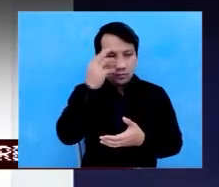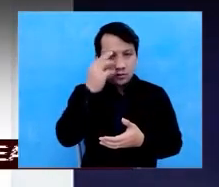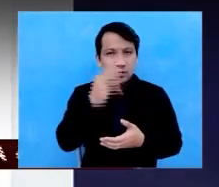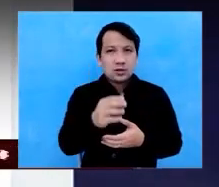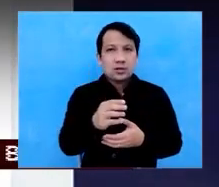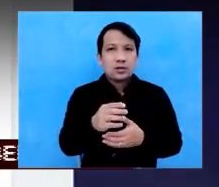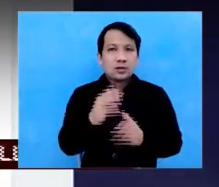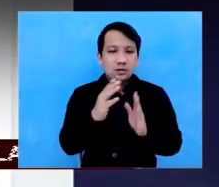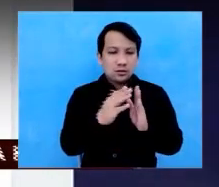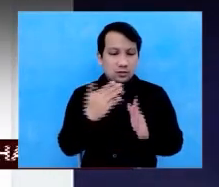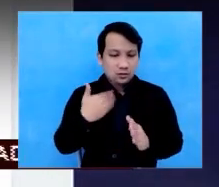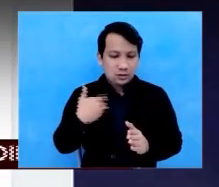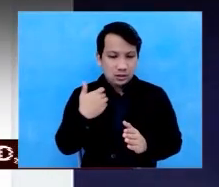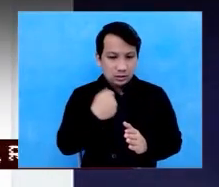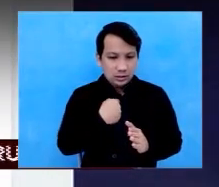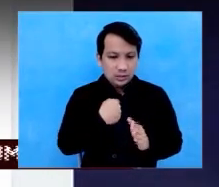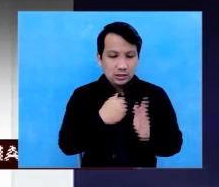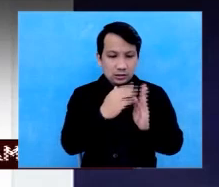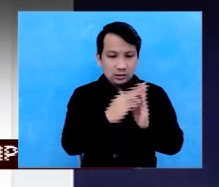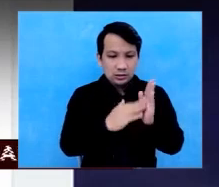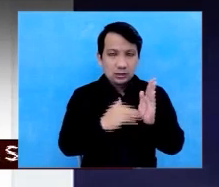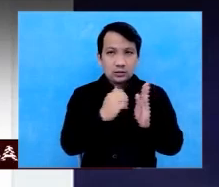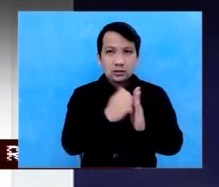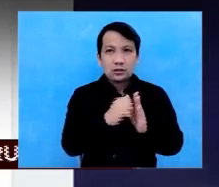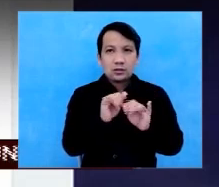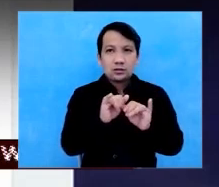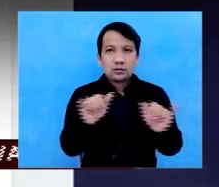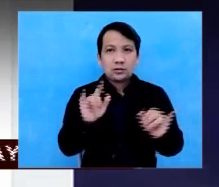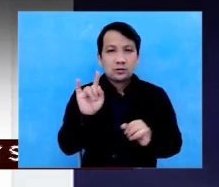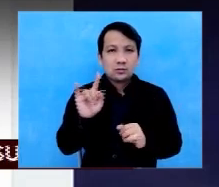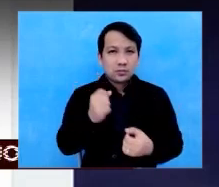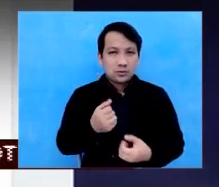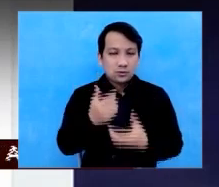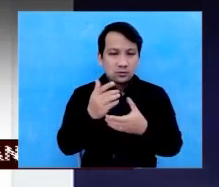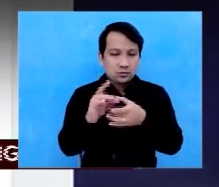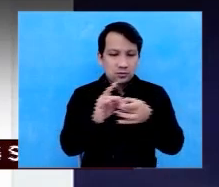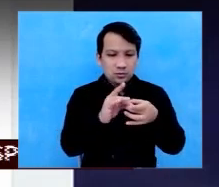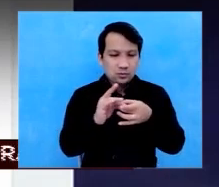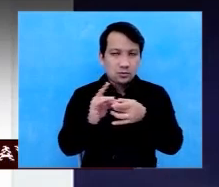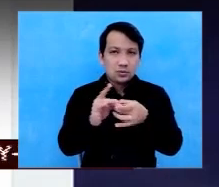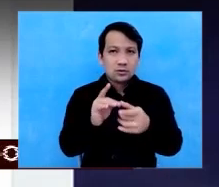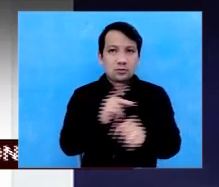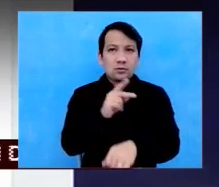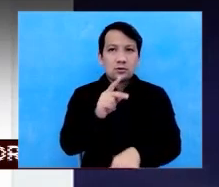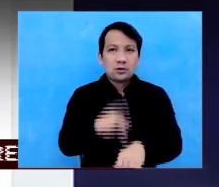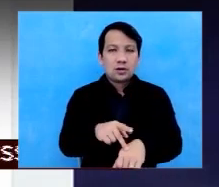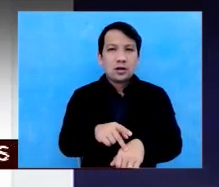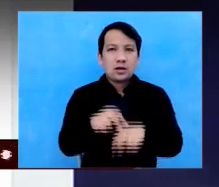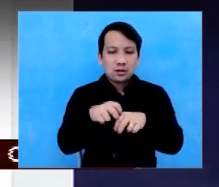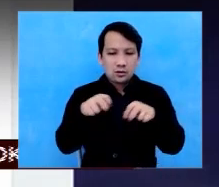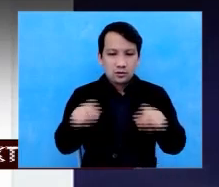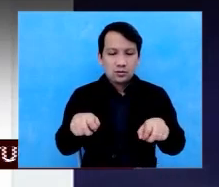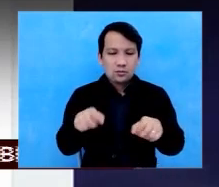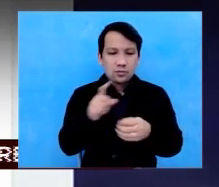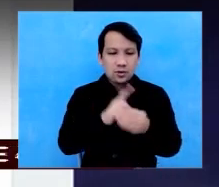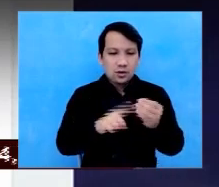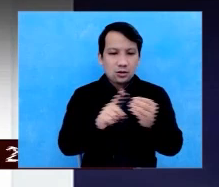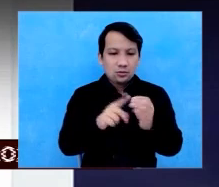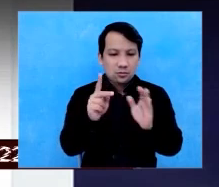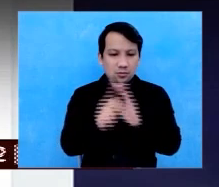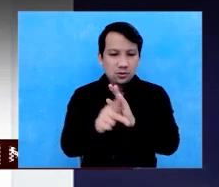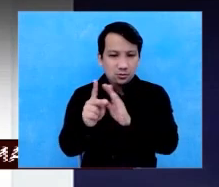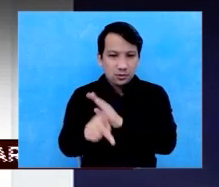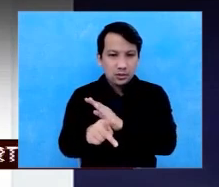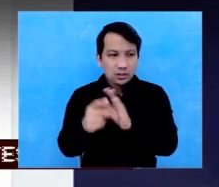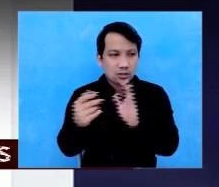Canada at Netherlands na co-chairs ng Media Freedom Coalition of the Philippines. Anila, ang mga pagpatay sa mga